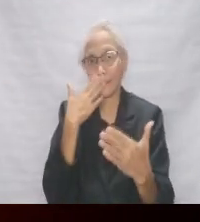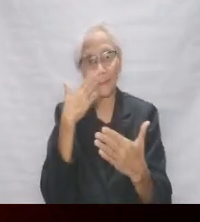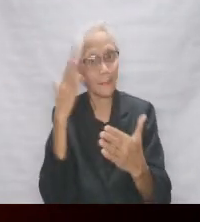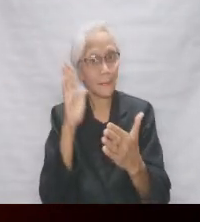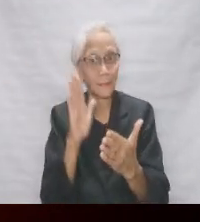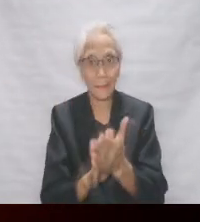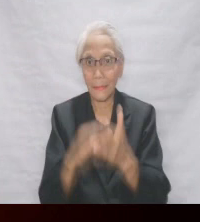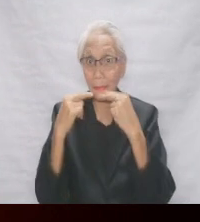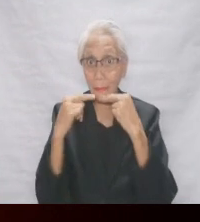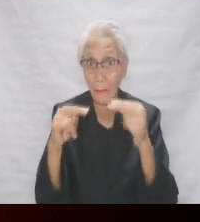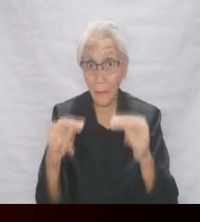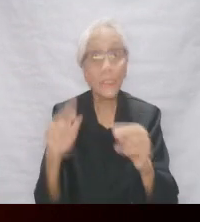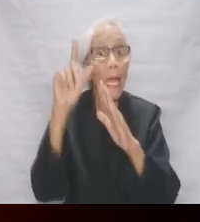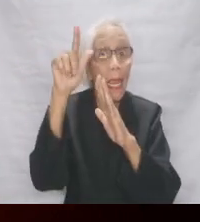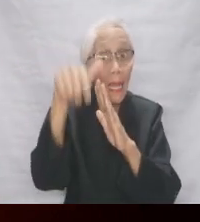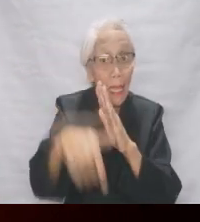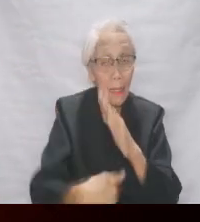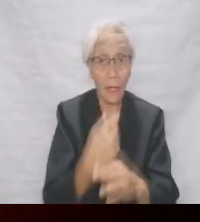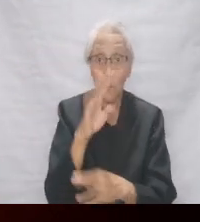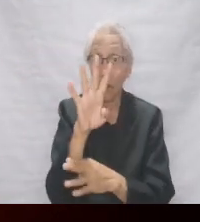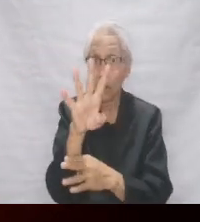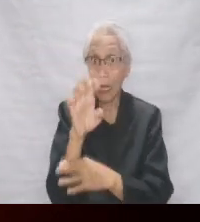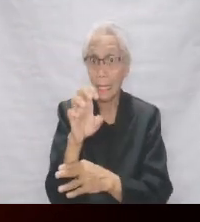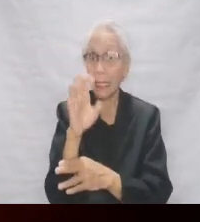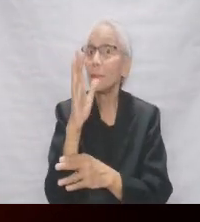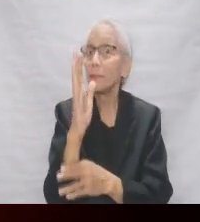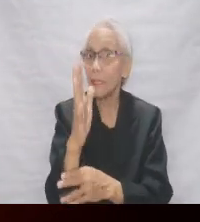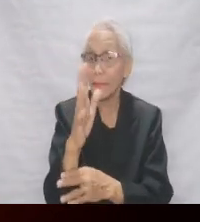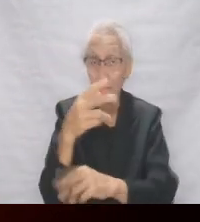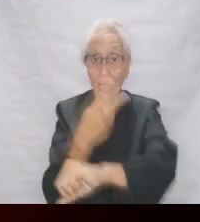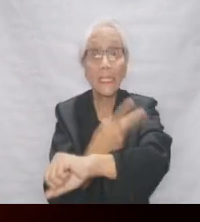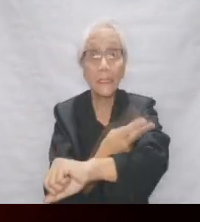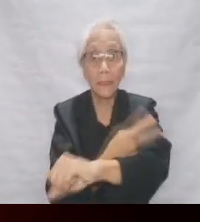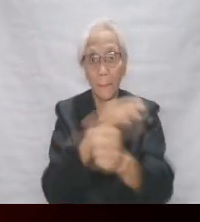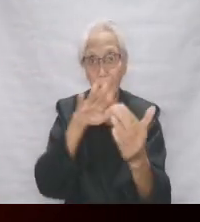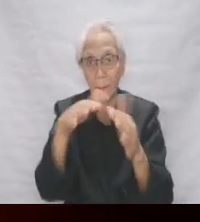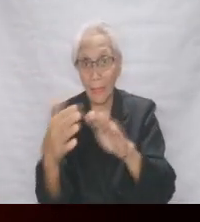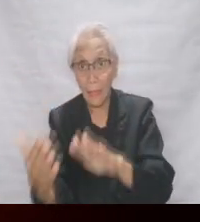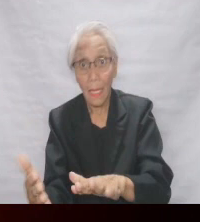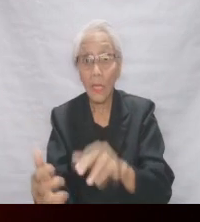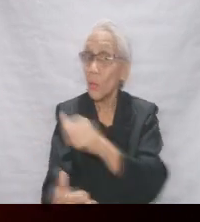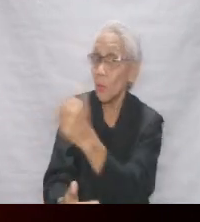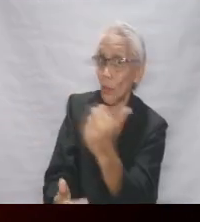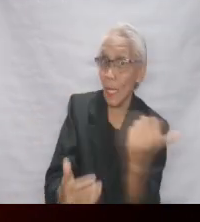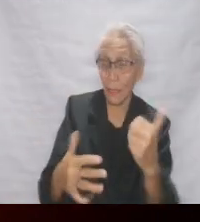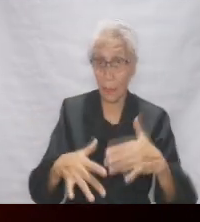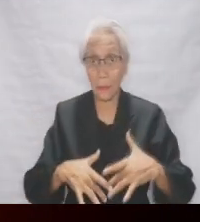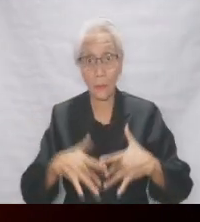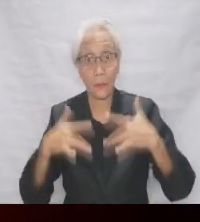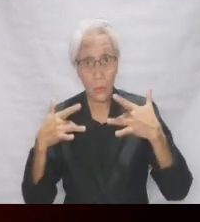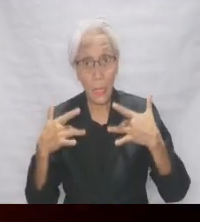yan. Kinalaunan, 450 na sheep ang namatay. Yung ilang nabuhay